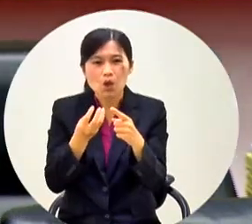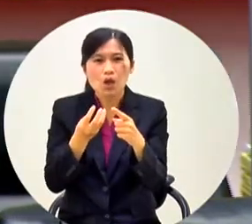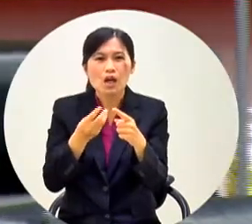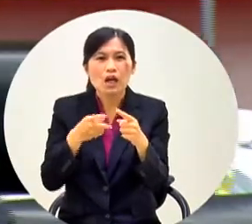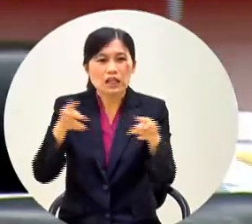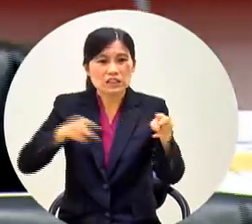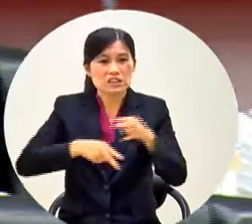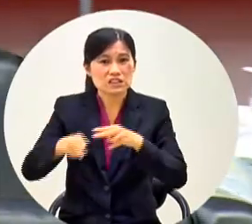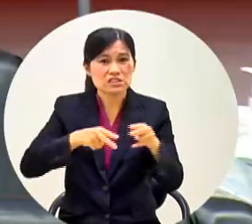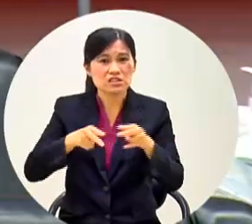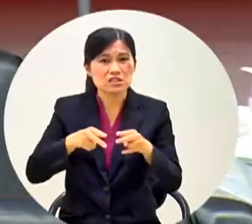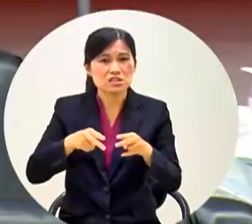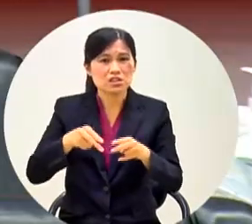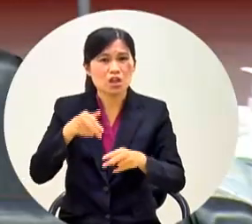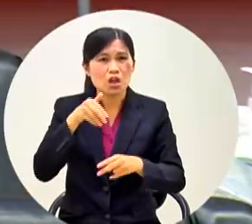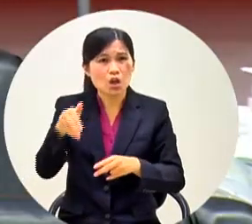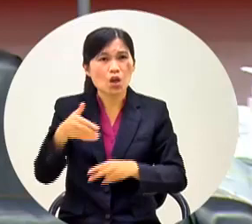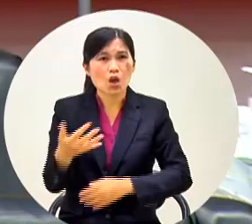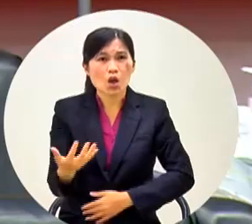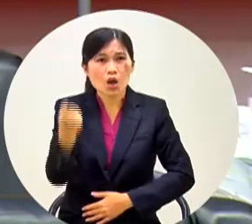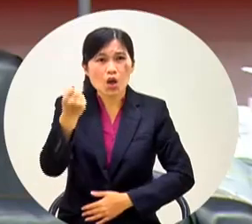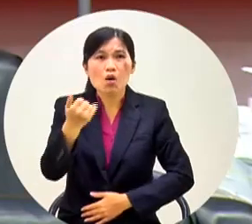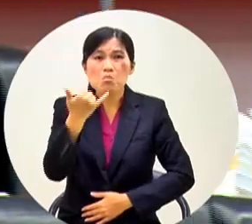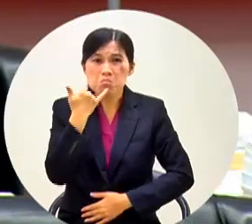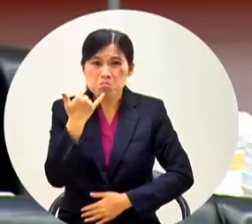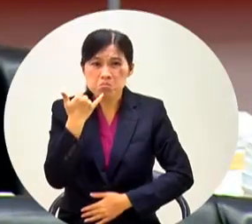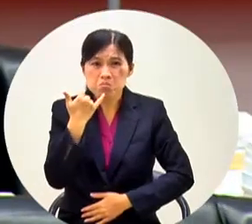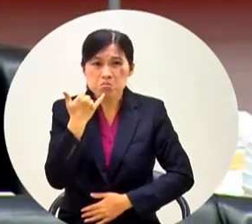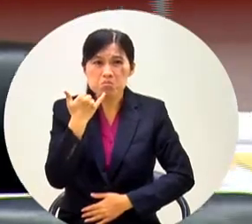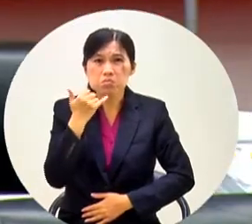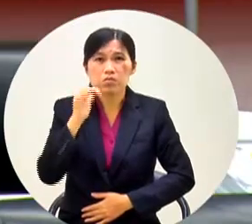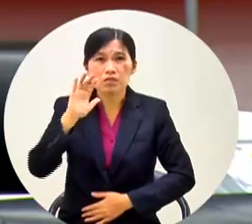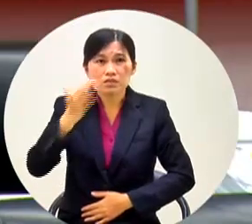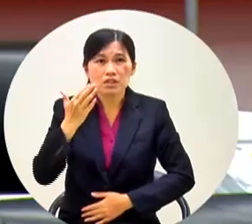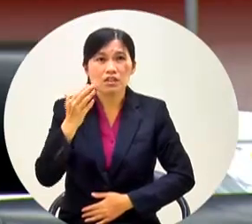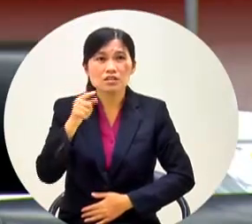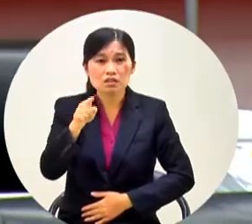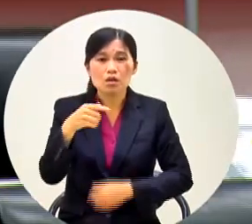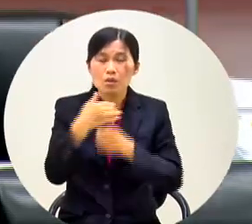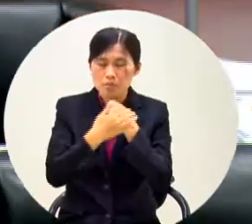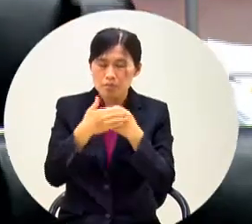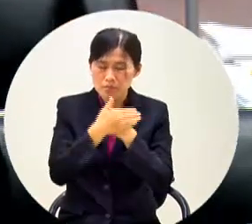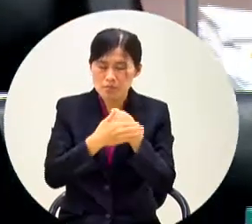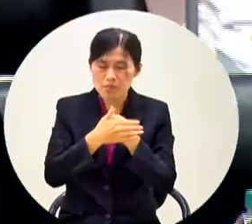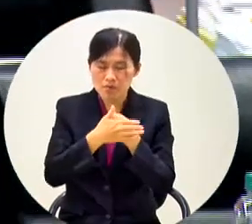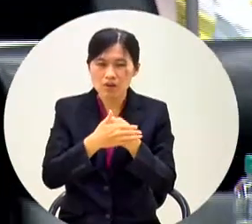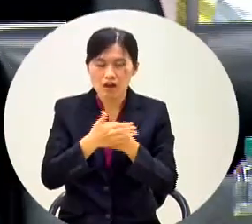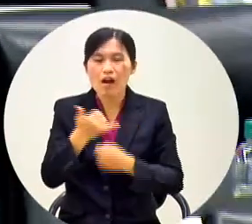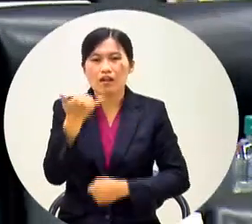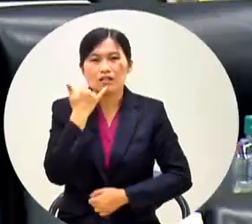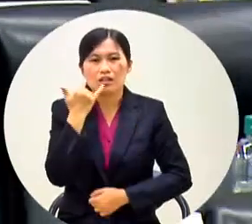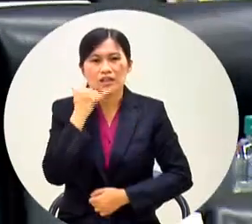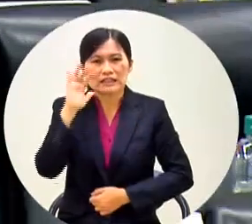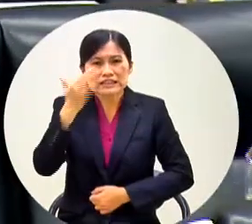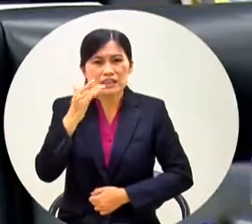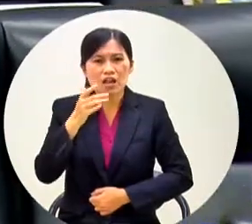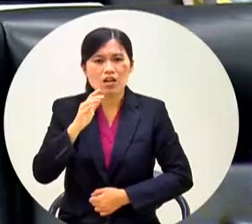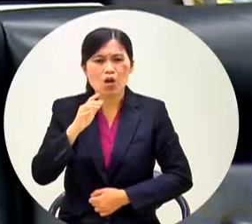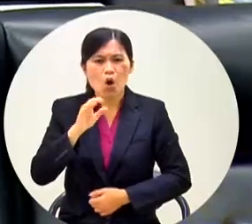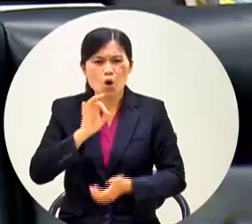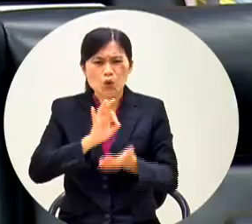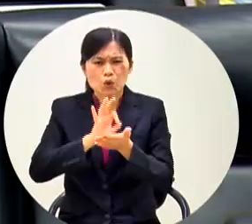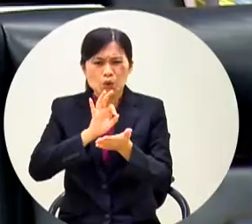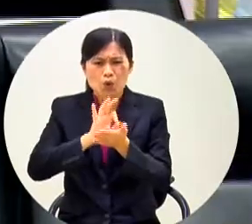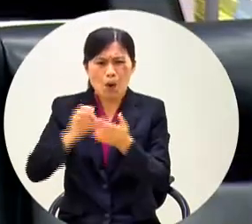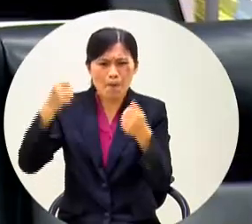的，但是你们要护航也可以的，但是不能用这样子遏制的暴力的现象。我